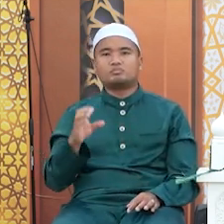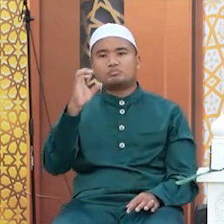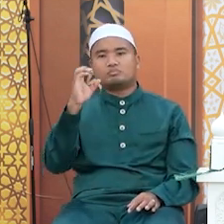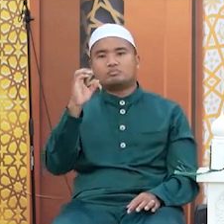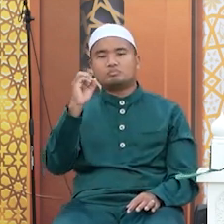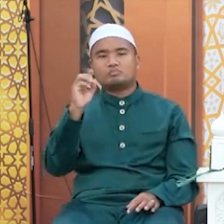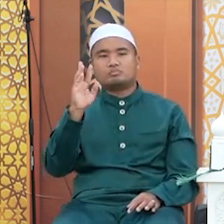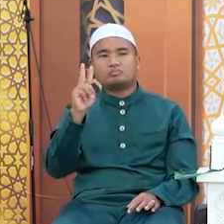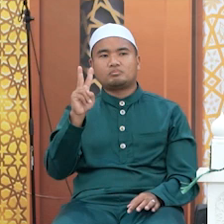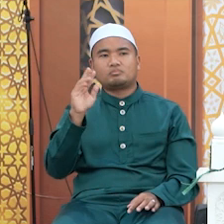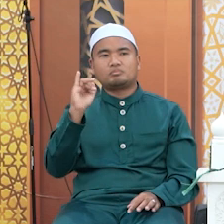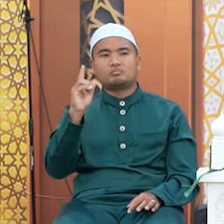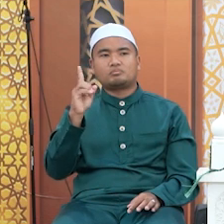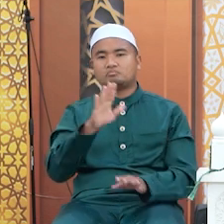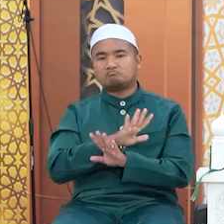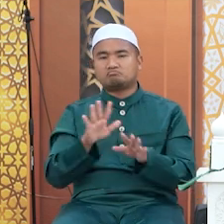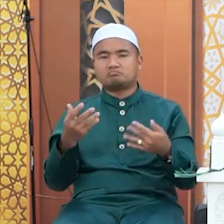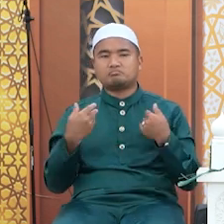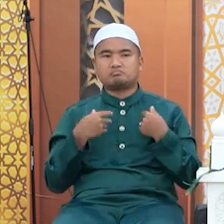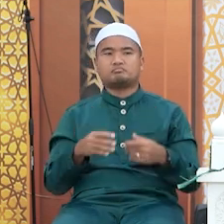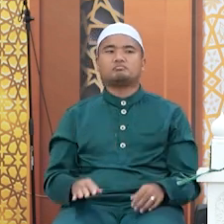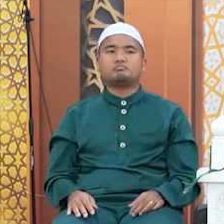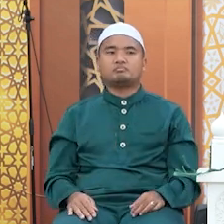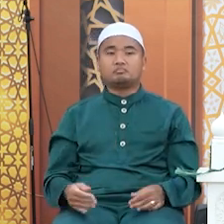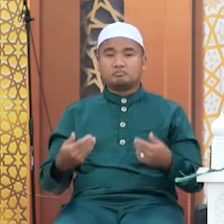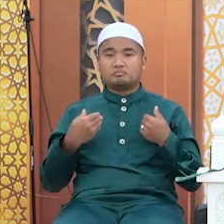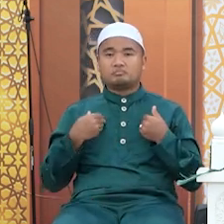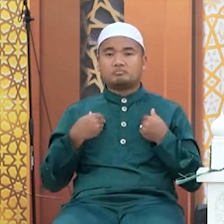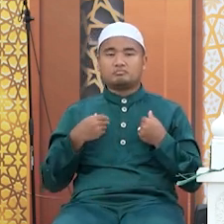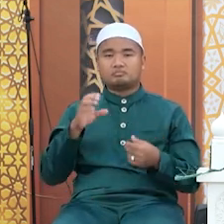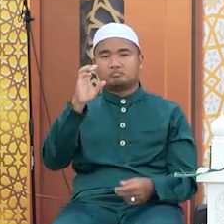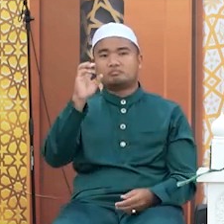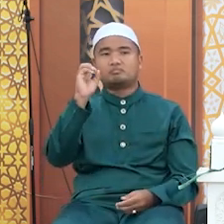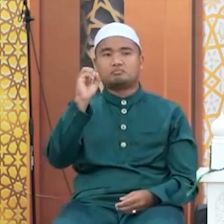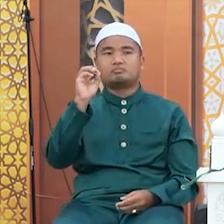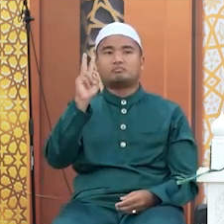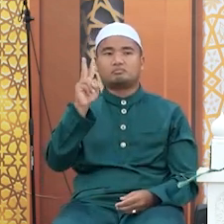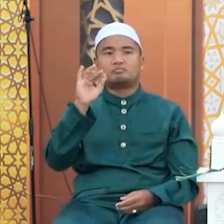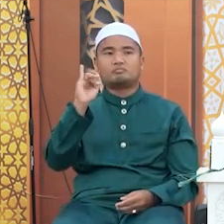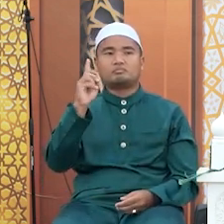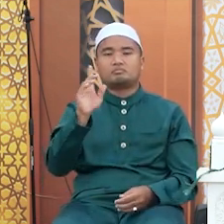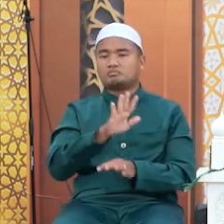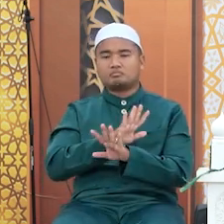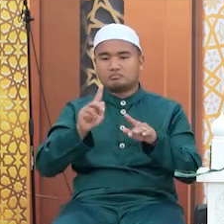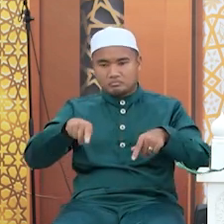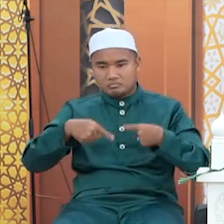tahun malaria tak lalu. Penyakit yang berjangkit teruk tak leh.